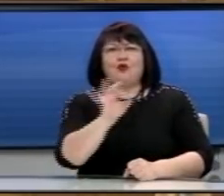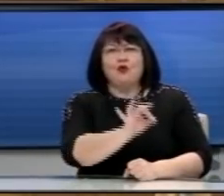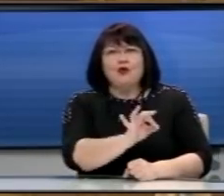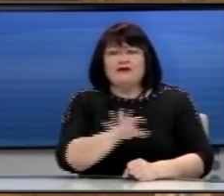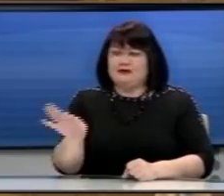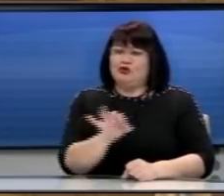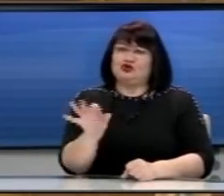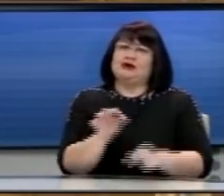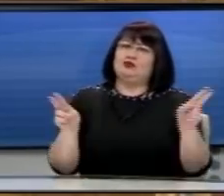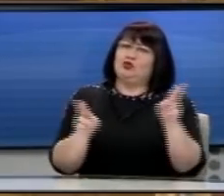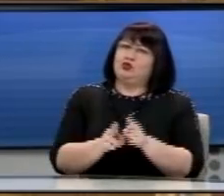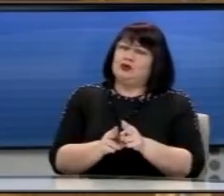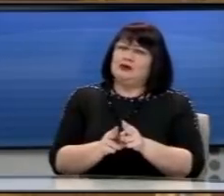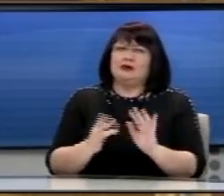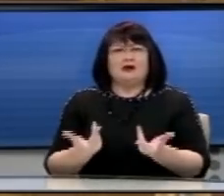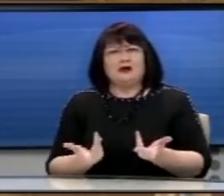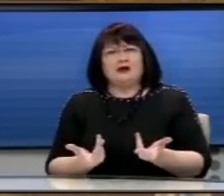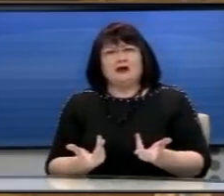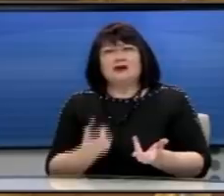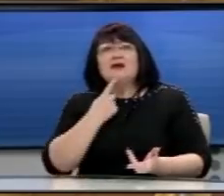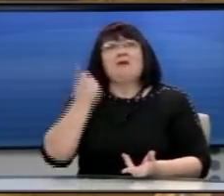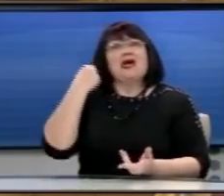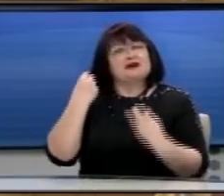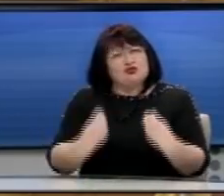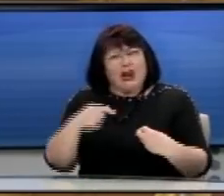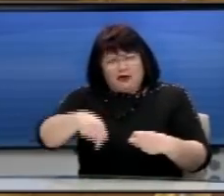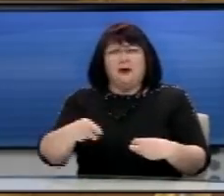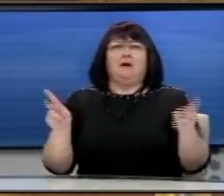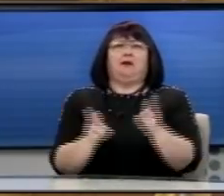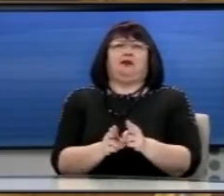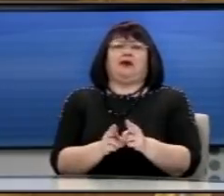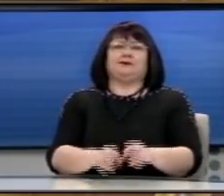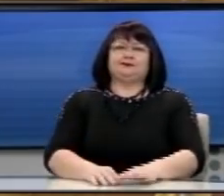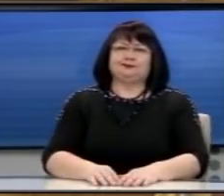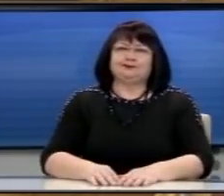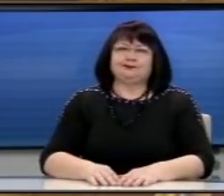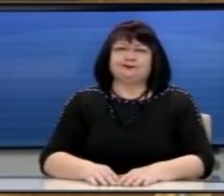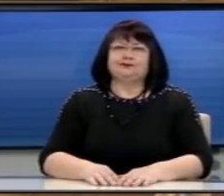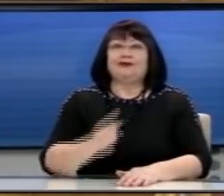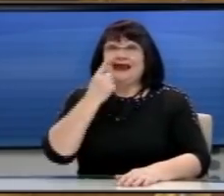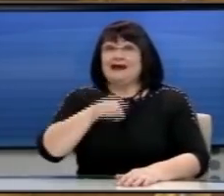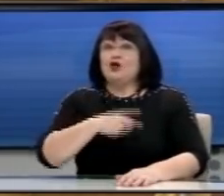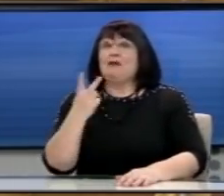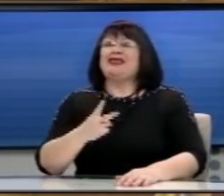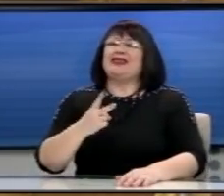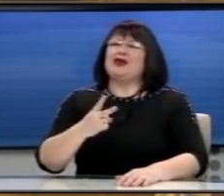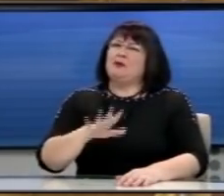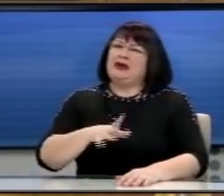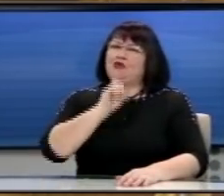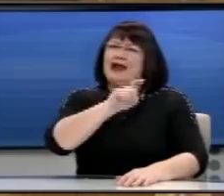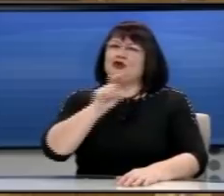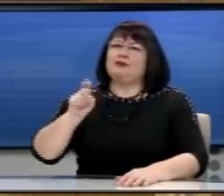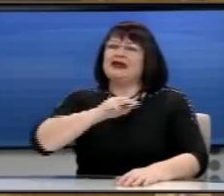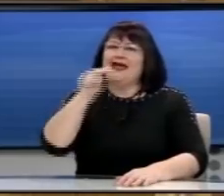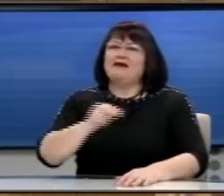λιγότερες προσλήψεις σε σχέση ακόμα και με πέρυσι. Αν αντί να δίνετε περίπου 1,2 εκατομμύρια ευρώ